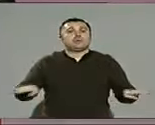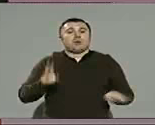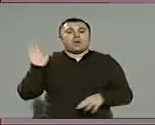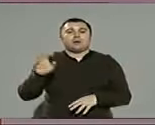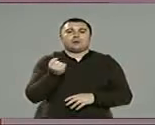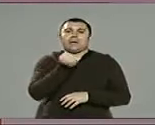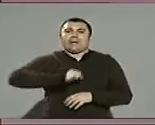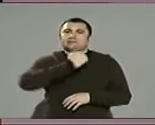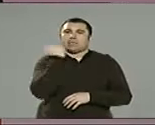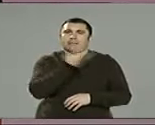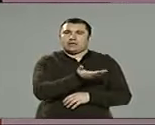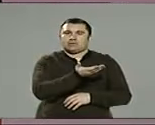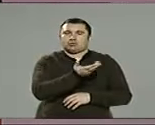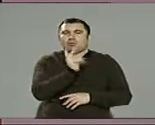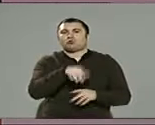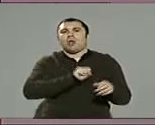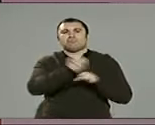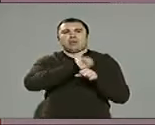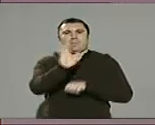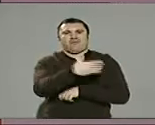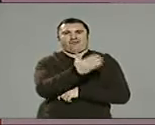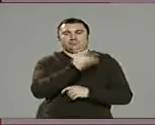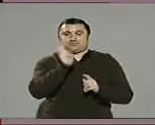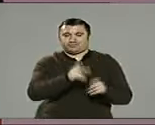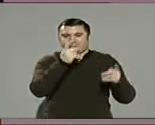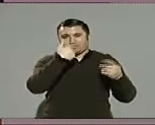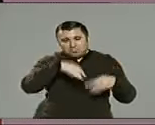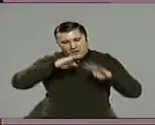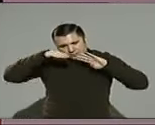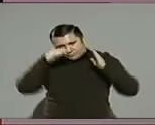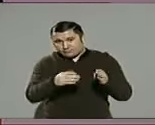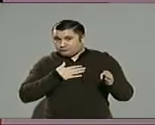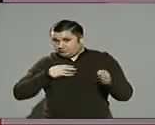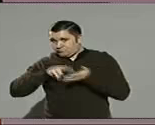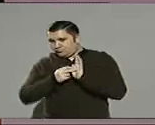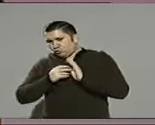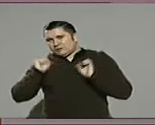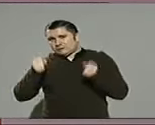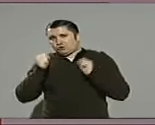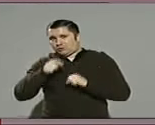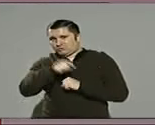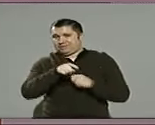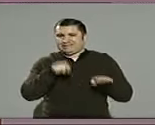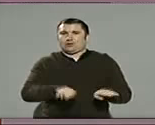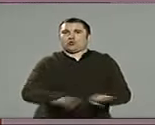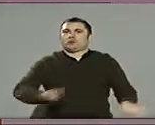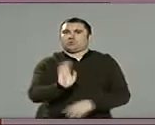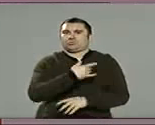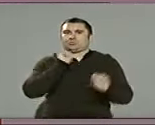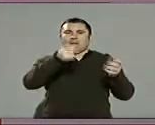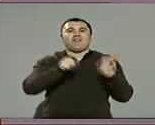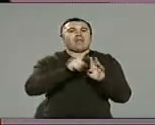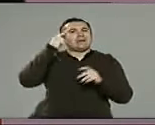Rechtsradikalismus. Sie zu bekämpfen, muss viel mehr Gegenstand unserer politischen Anstrengungen werden. Es geht daher auch um eine